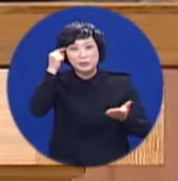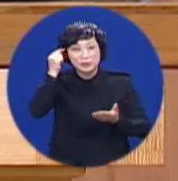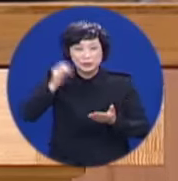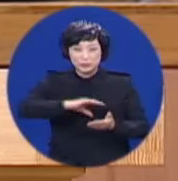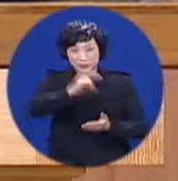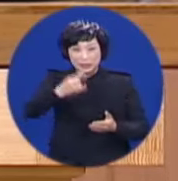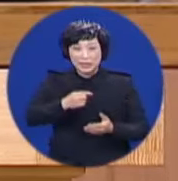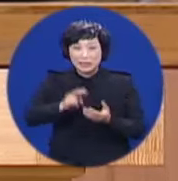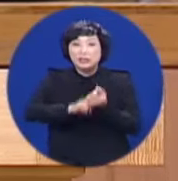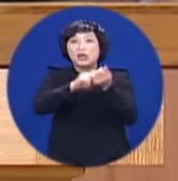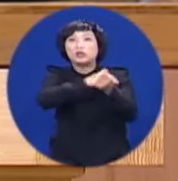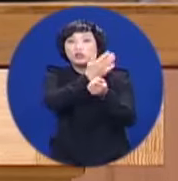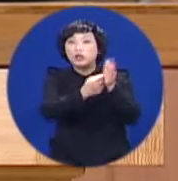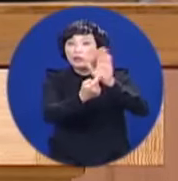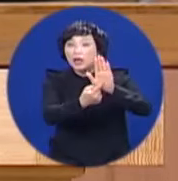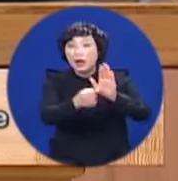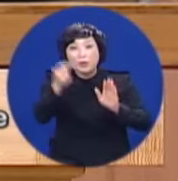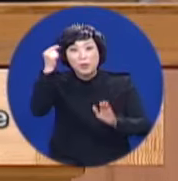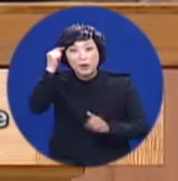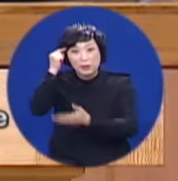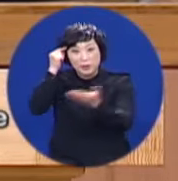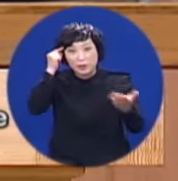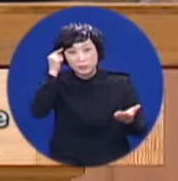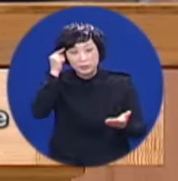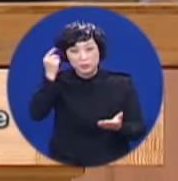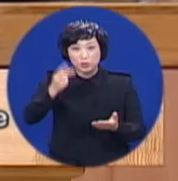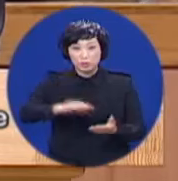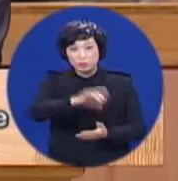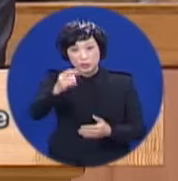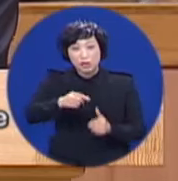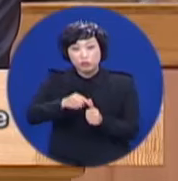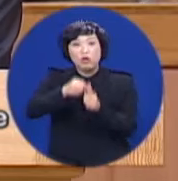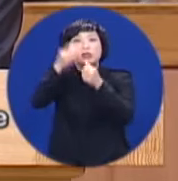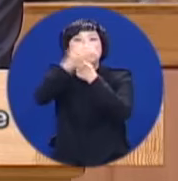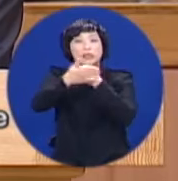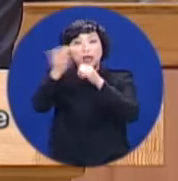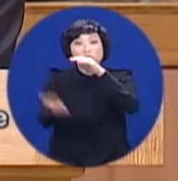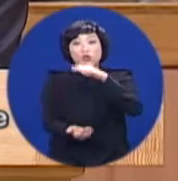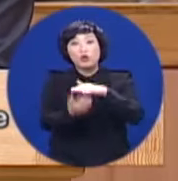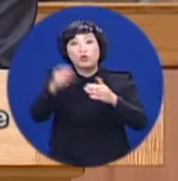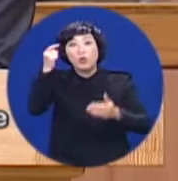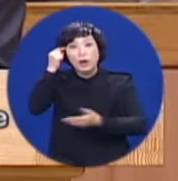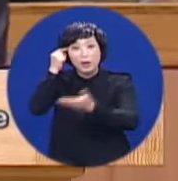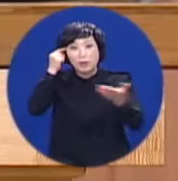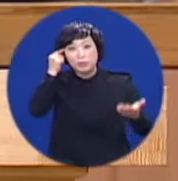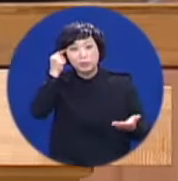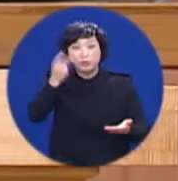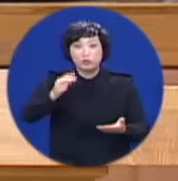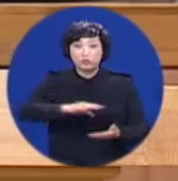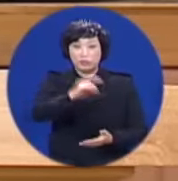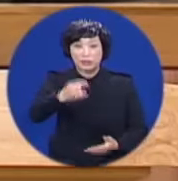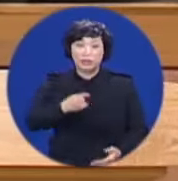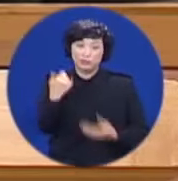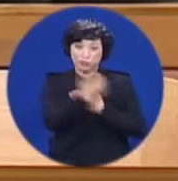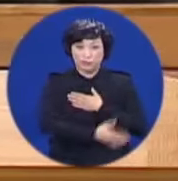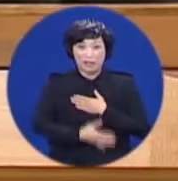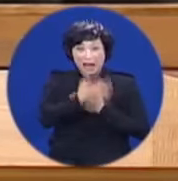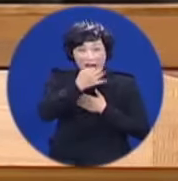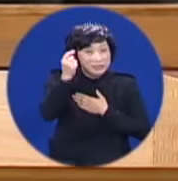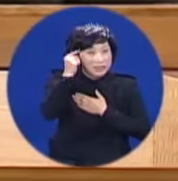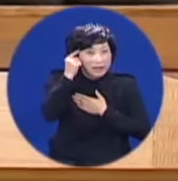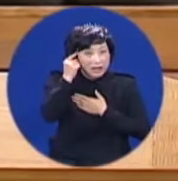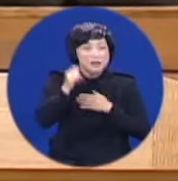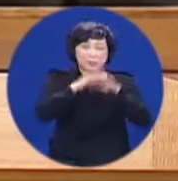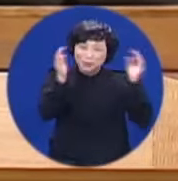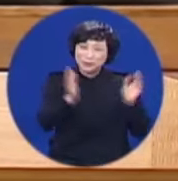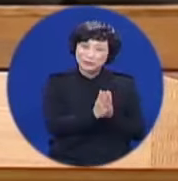우리에게서 이적과 능력이 나타나는 것도, 우리의 구원의 은혜가 이루어지는 것도, 우리에게 육신의 소욕과